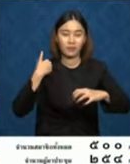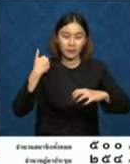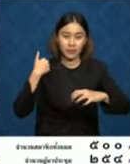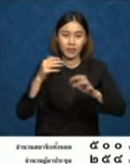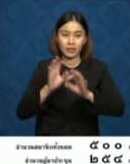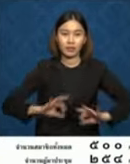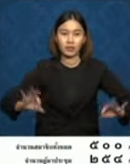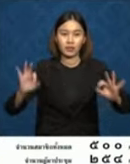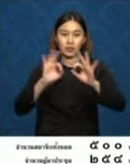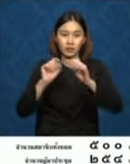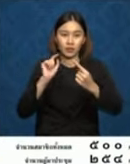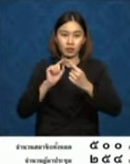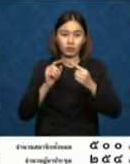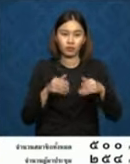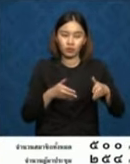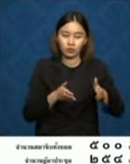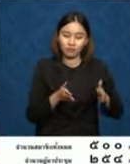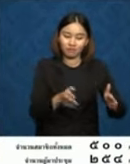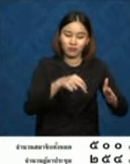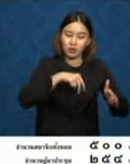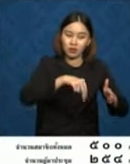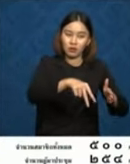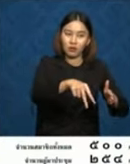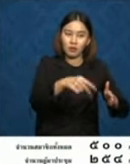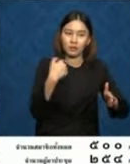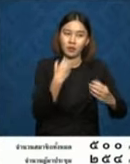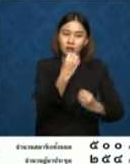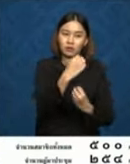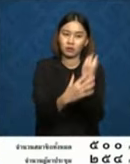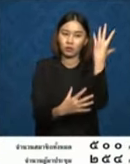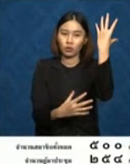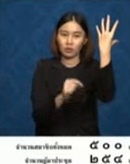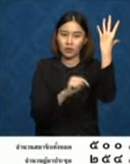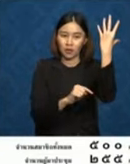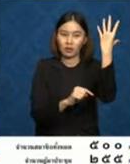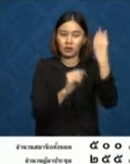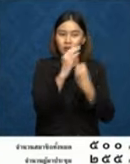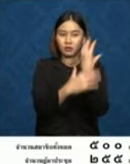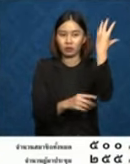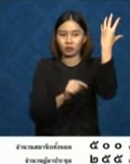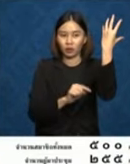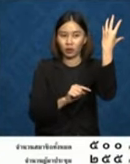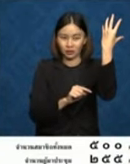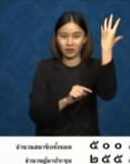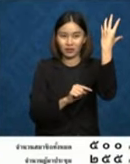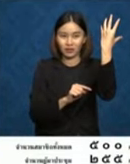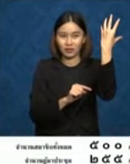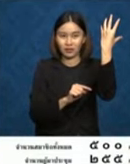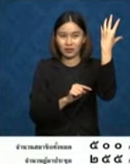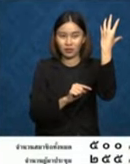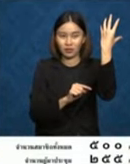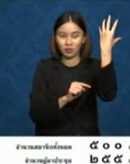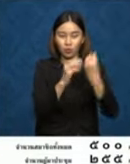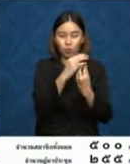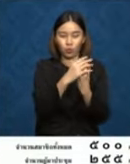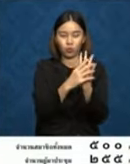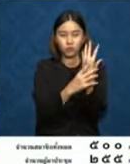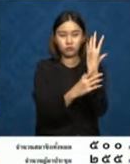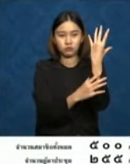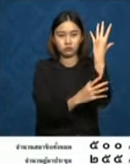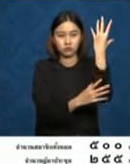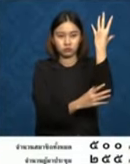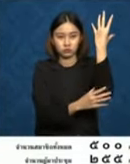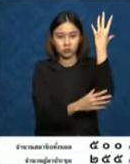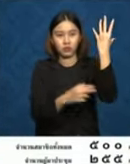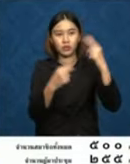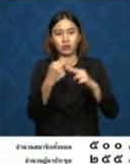พาะไหลทางนะครับเป็นฟุตบาทเกิดต้นไม้ที่ทางหลวงชนบทเอามาปลูกไว้นะครับเป็นต้นไม้ตัวเร็วเขาเรียกฮ